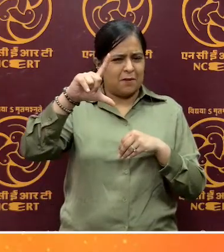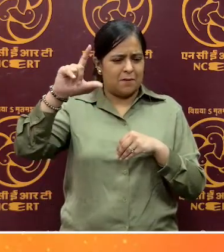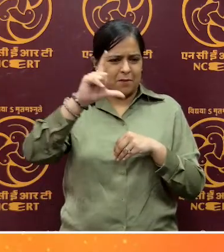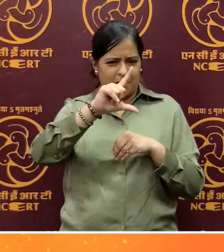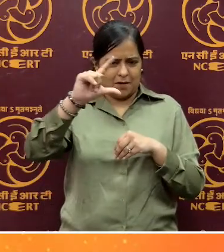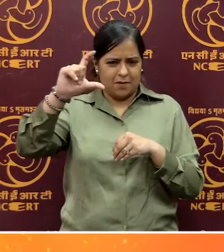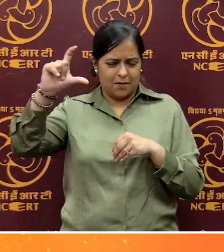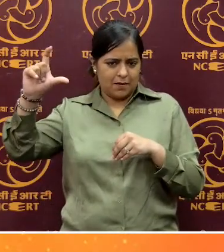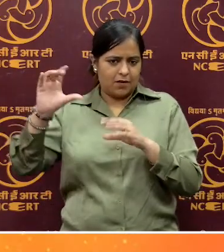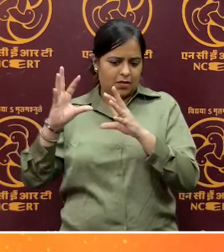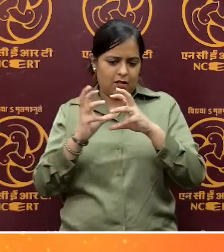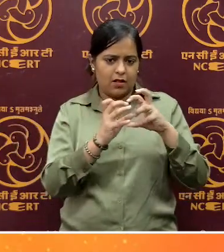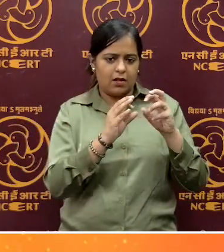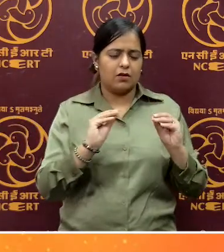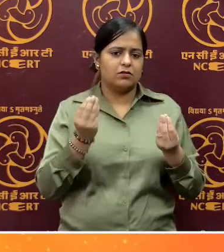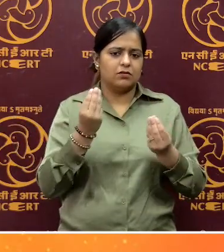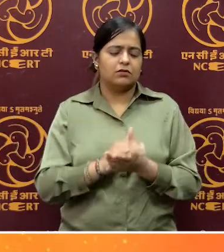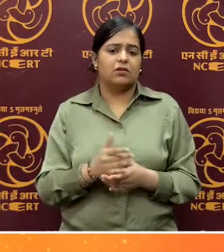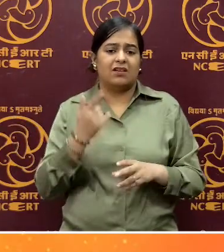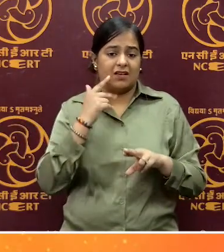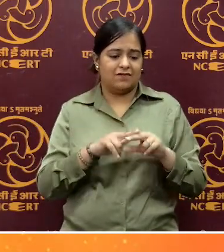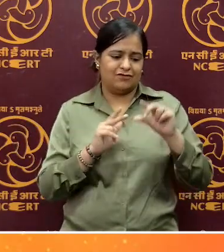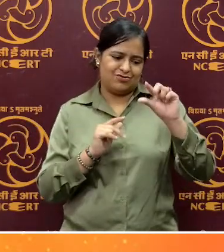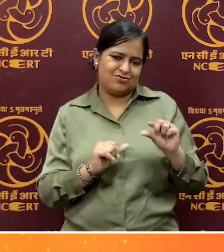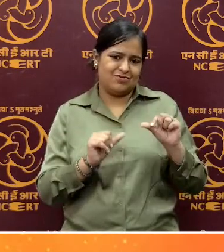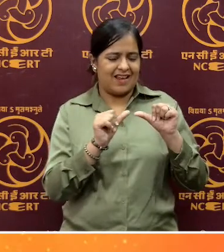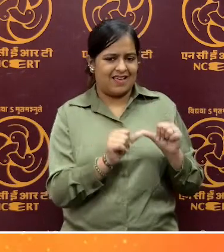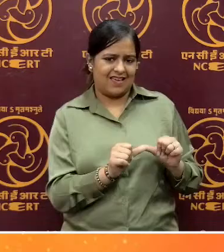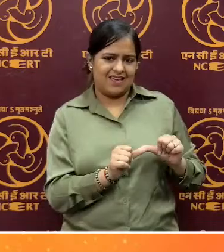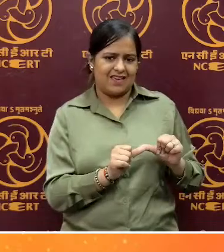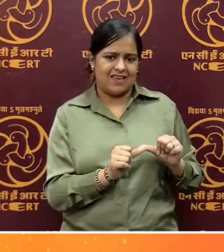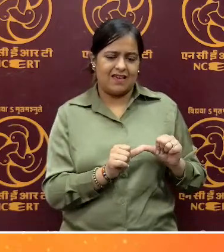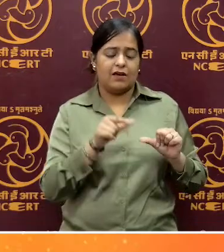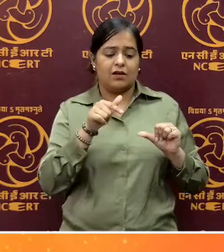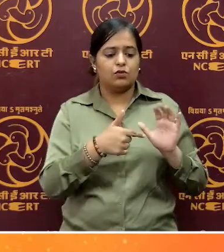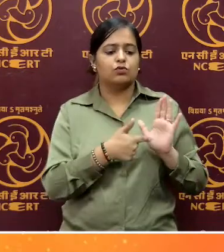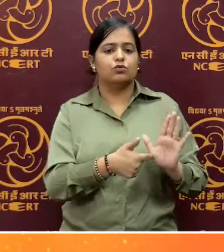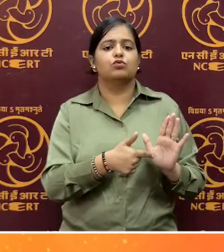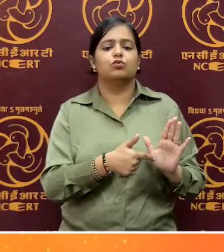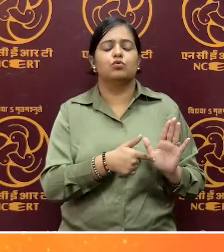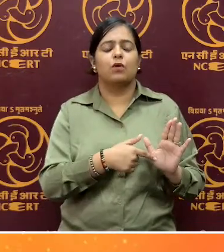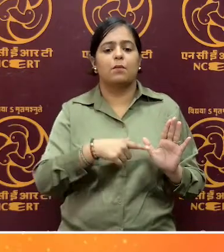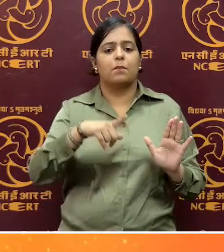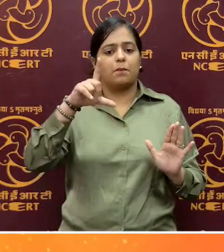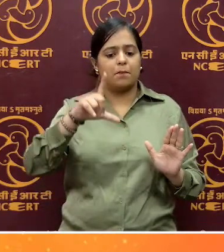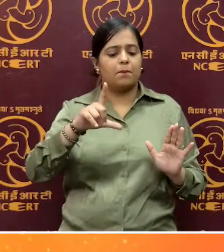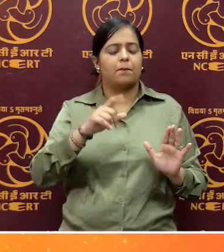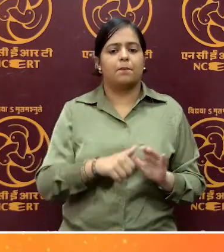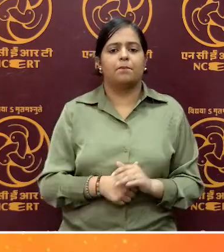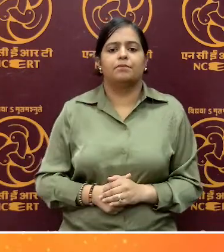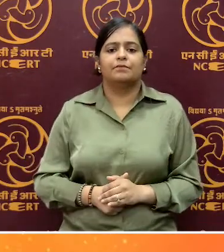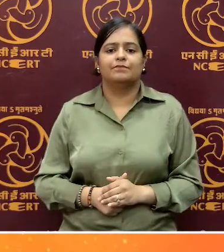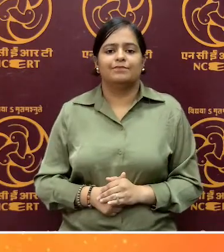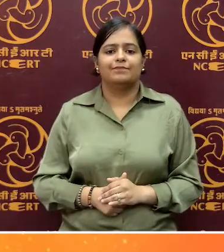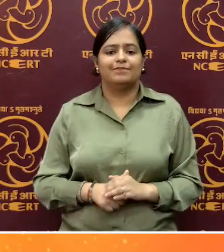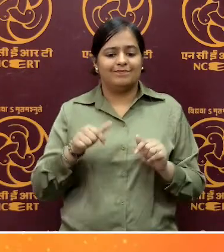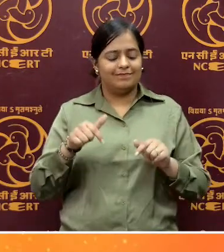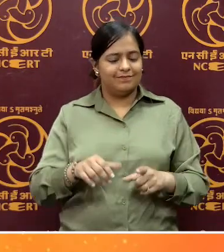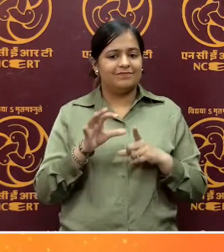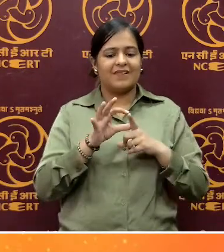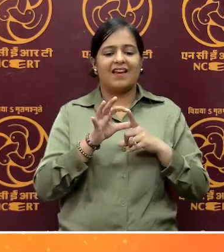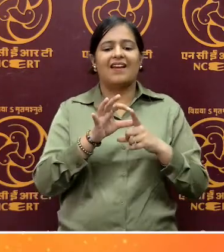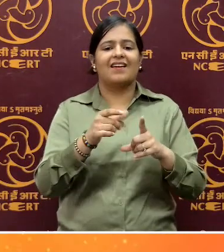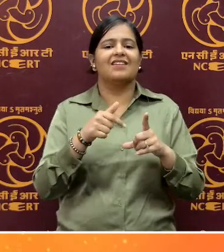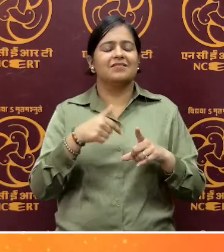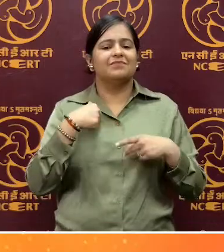एक representation that is small letter a लिया है, this represents the whole of this vector, that is a. And it has direction, that is हमने इसके पर